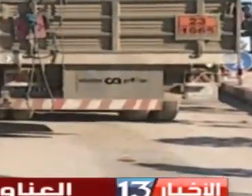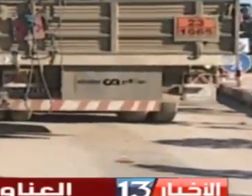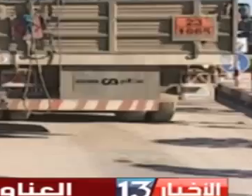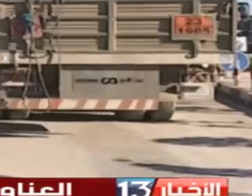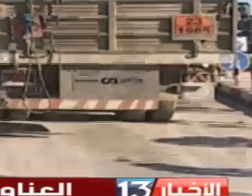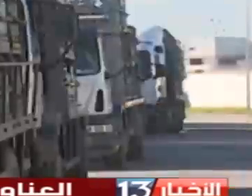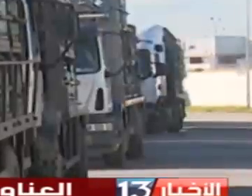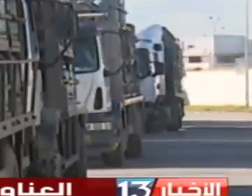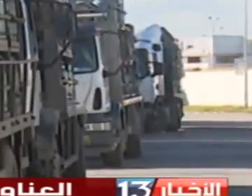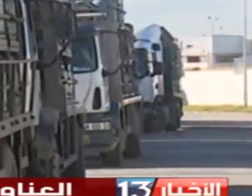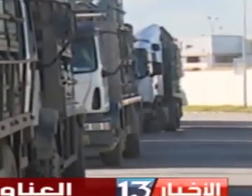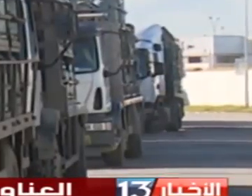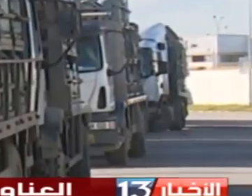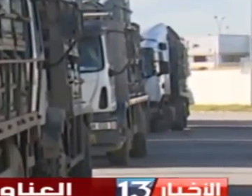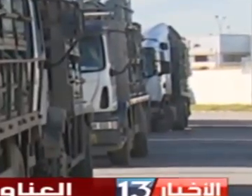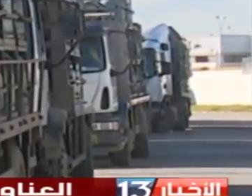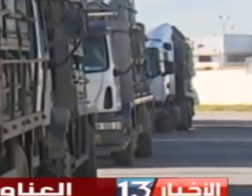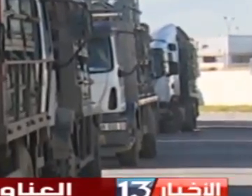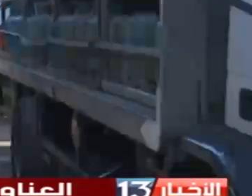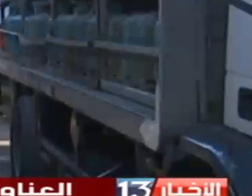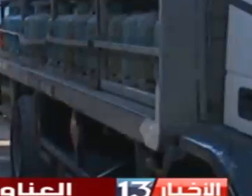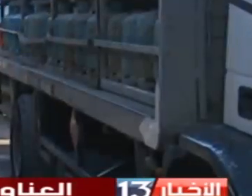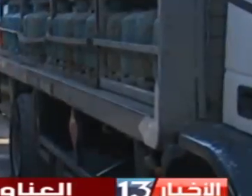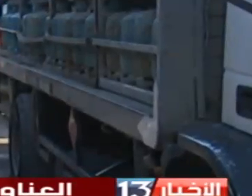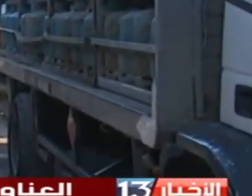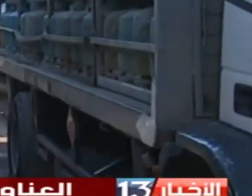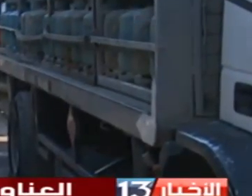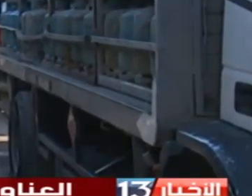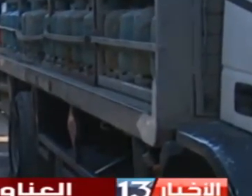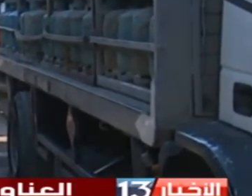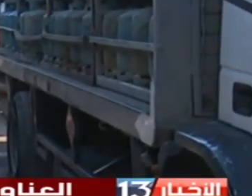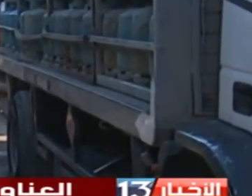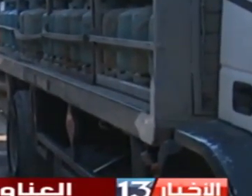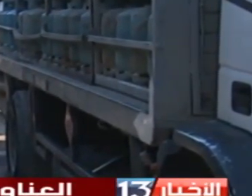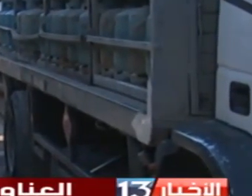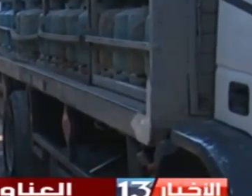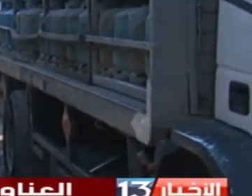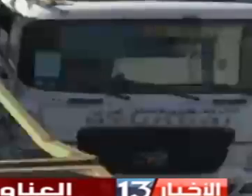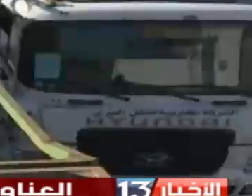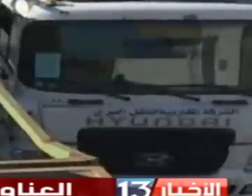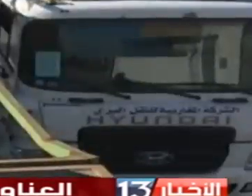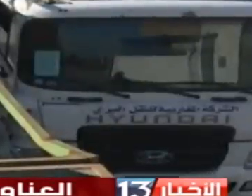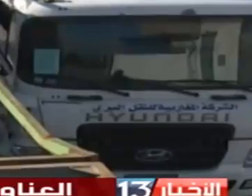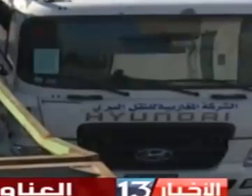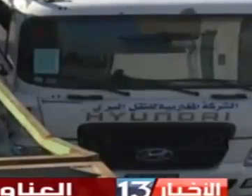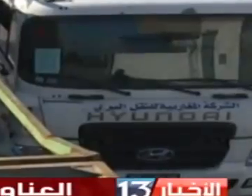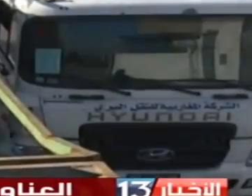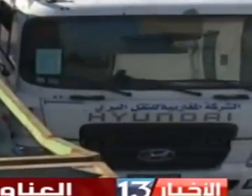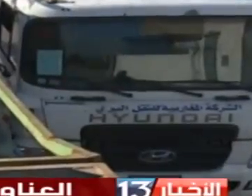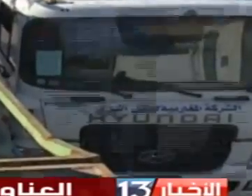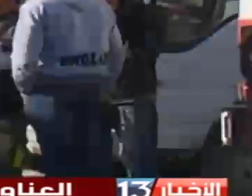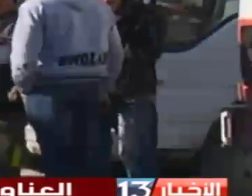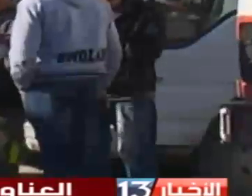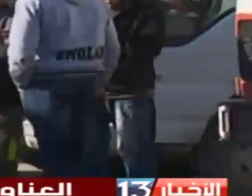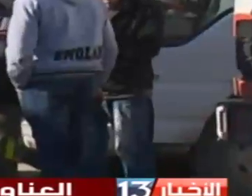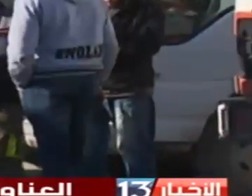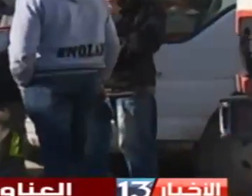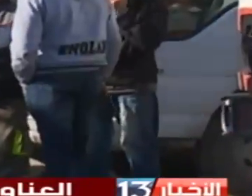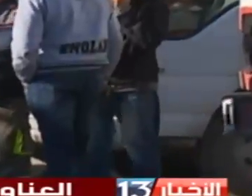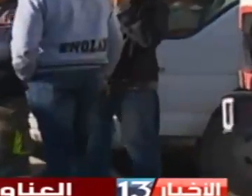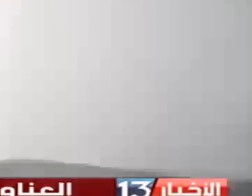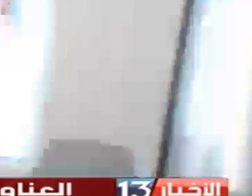لموزعي قوارير الغاز المنزلي بالجمله تعلن تعليق نشاط توزيع القوارير في كل الجهات ابتداء من الاثنين على خلفيه عدم